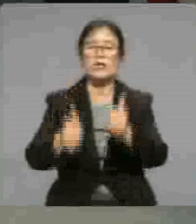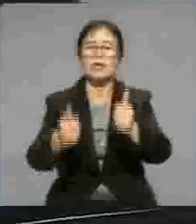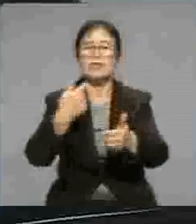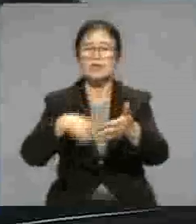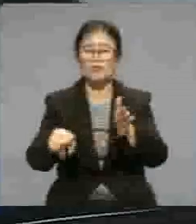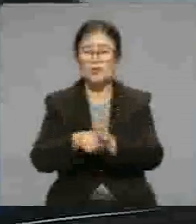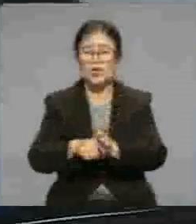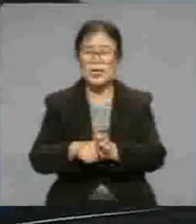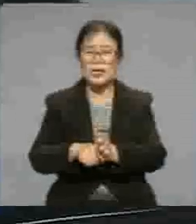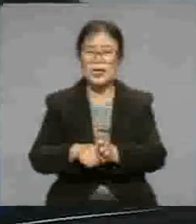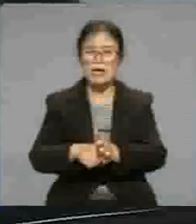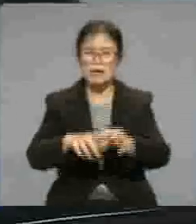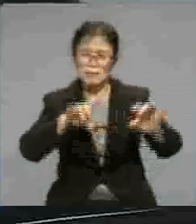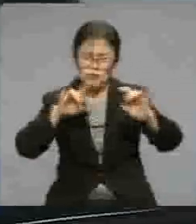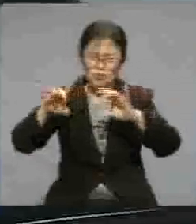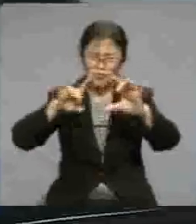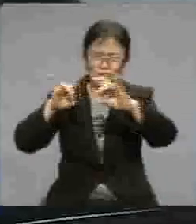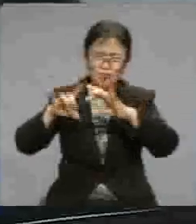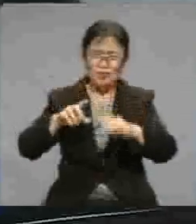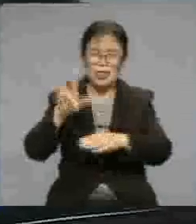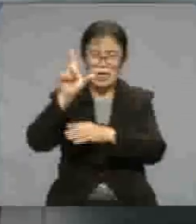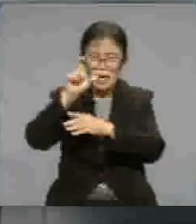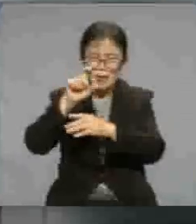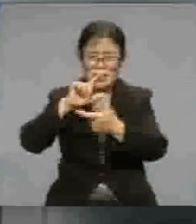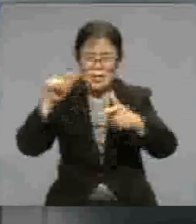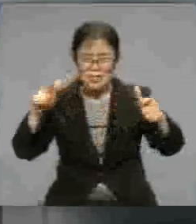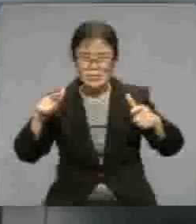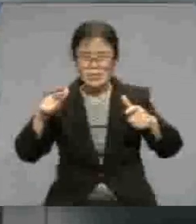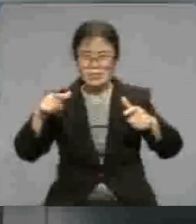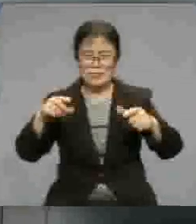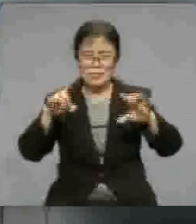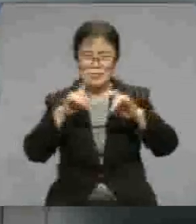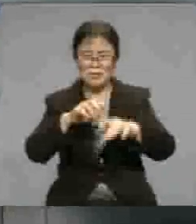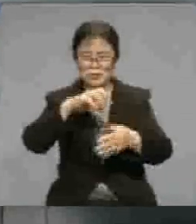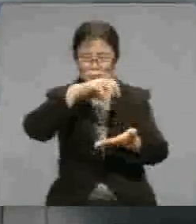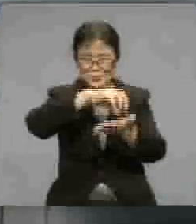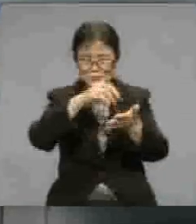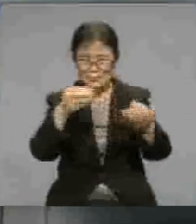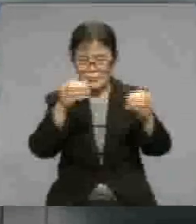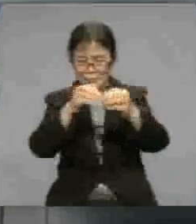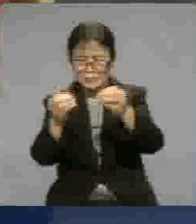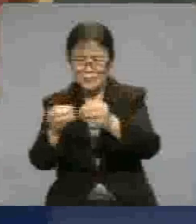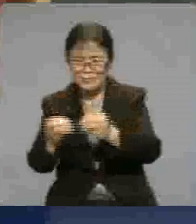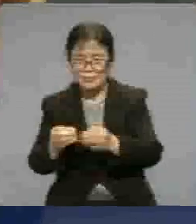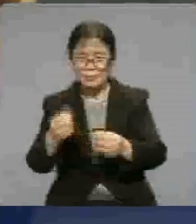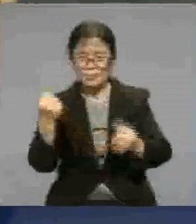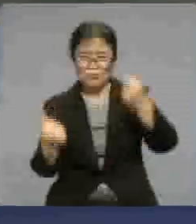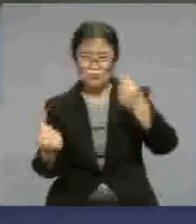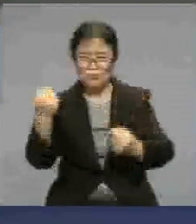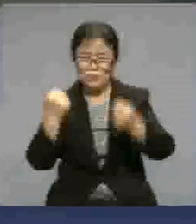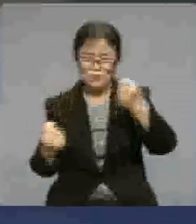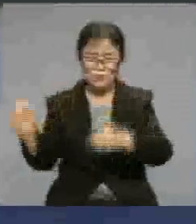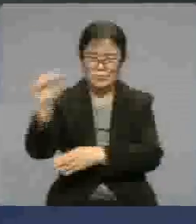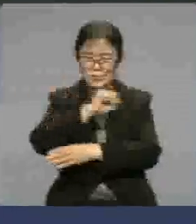위해 라이다와 레이더 카메라 등 센서류를 최적의 위치에 설치하며 자율주행차를